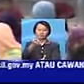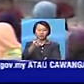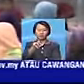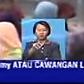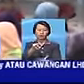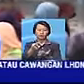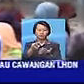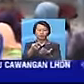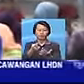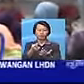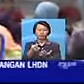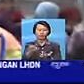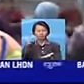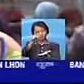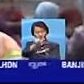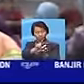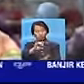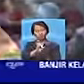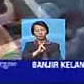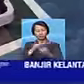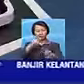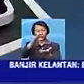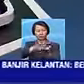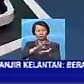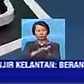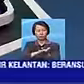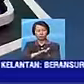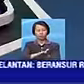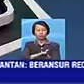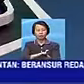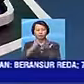dan rampuran saya terus dari Sekolah Kebangsaan Banggol